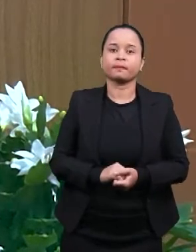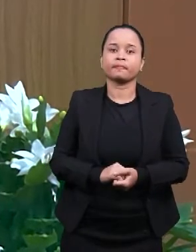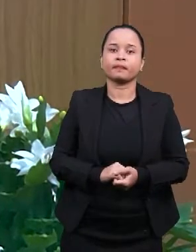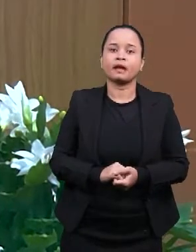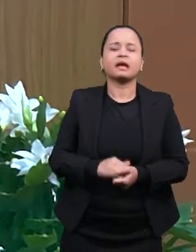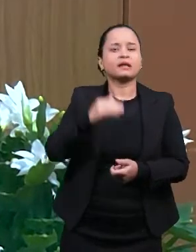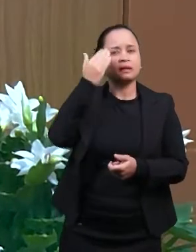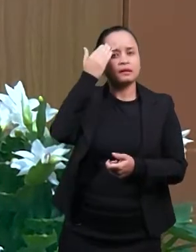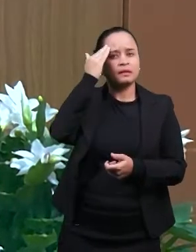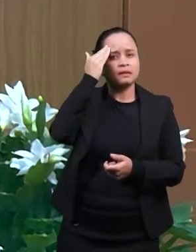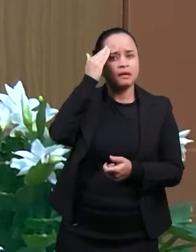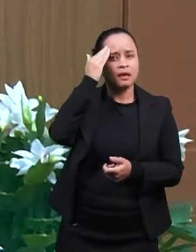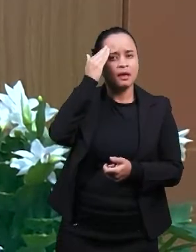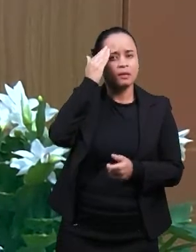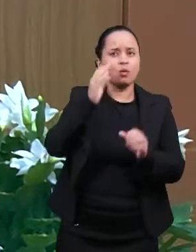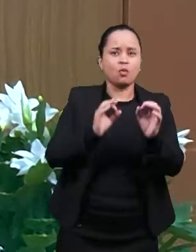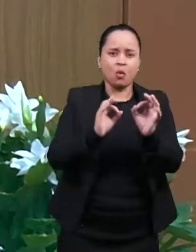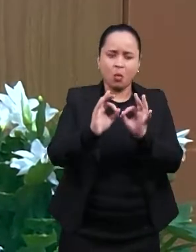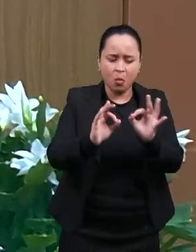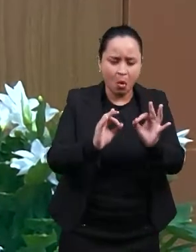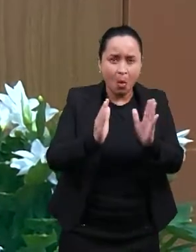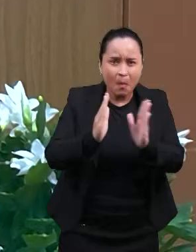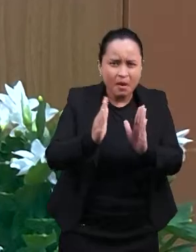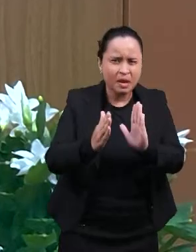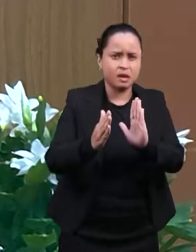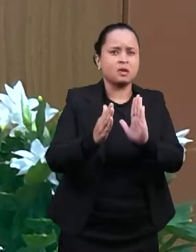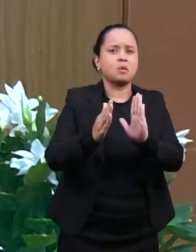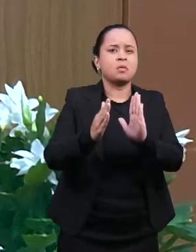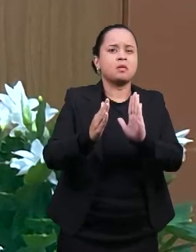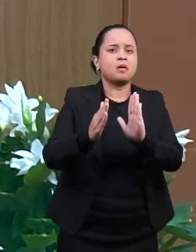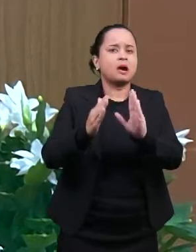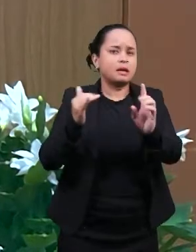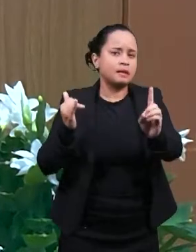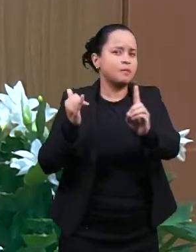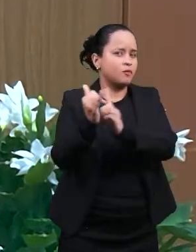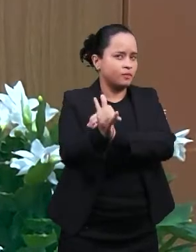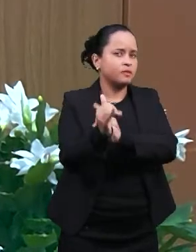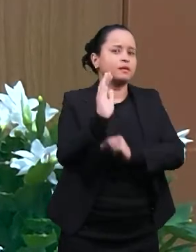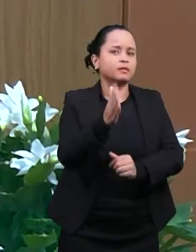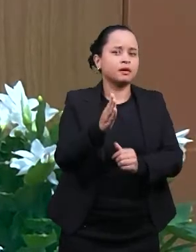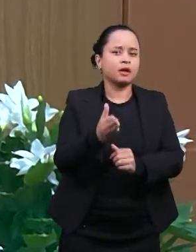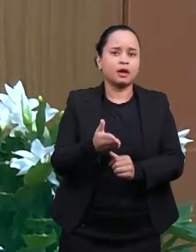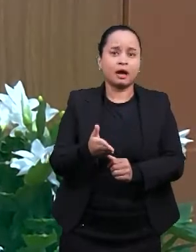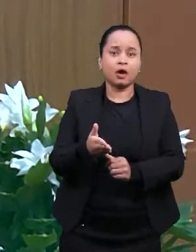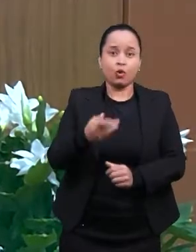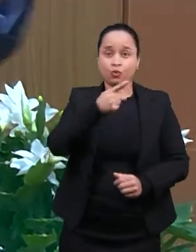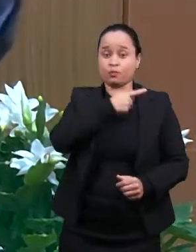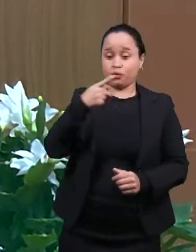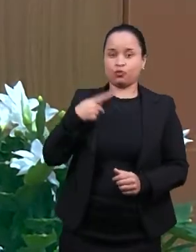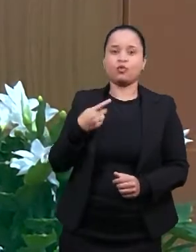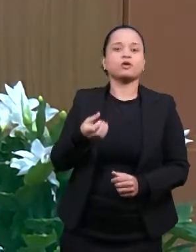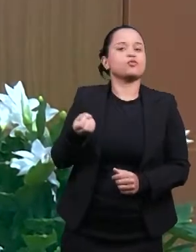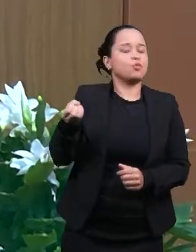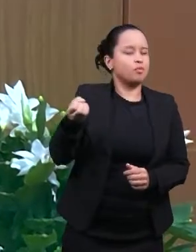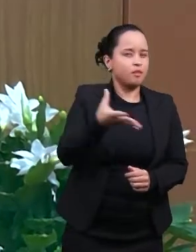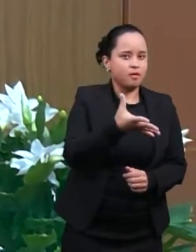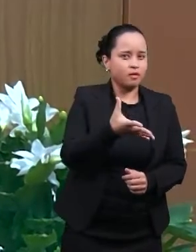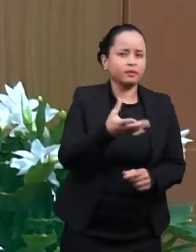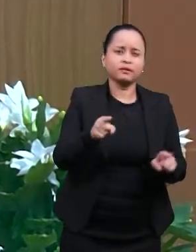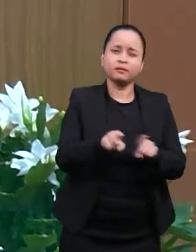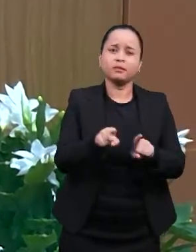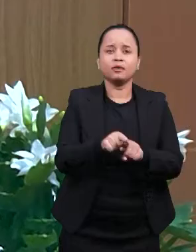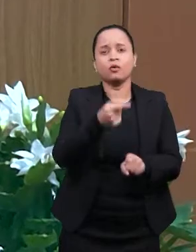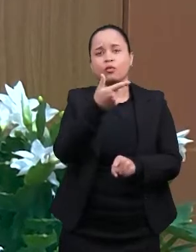пророческий момент, в котором мы живем. Проповедь, которая проповедуется, новые труженики приходят. Те,